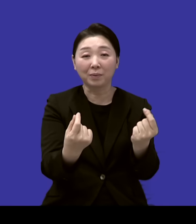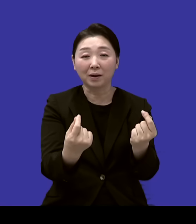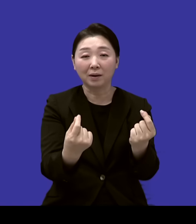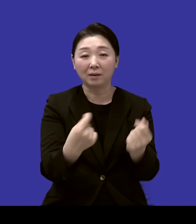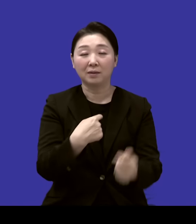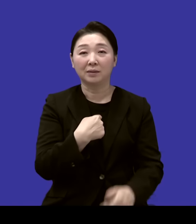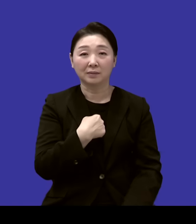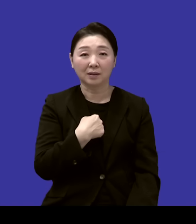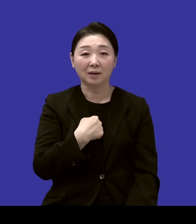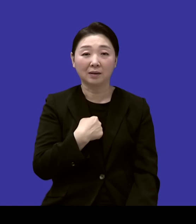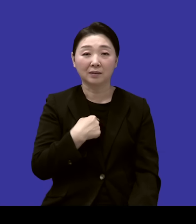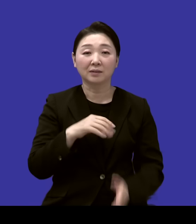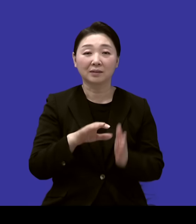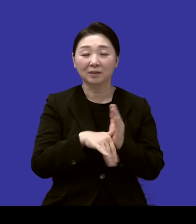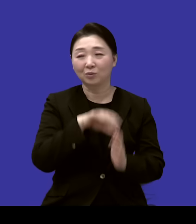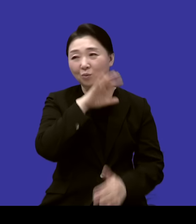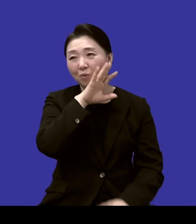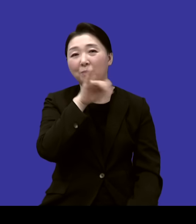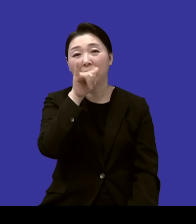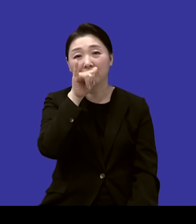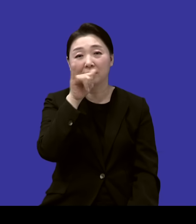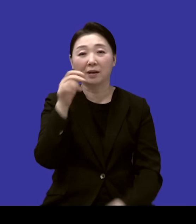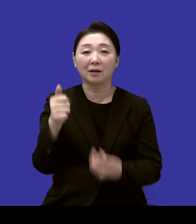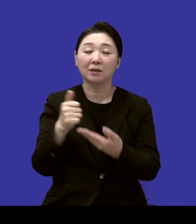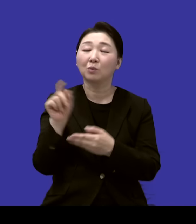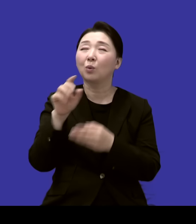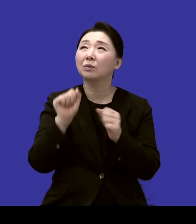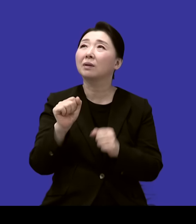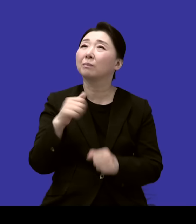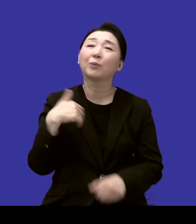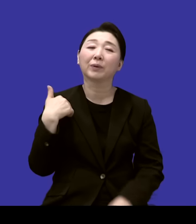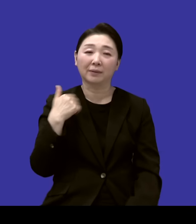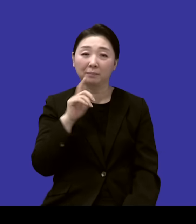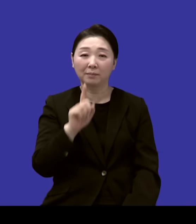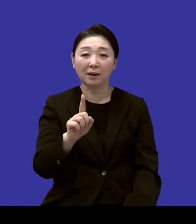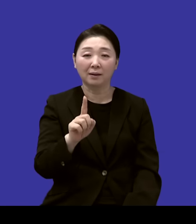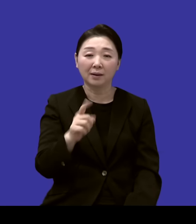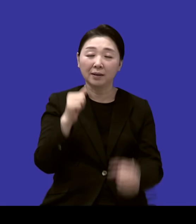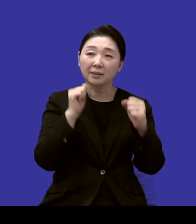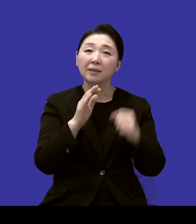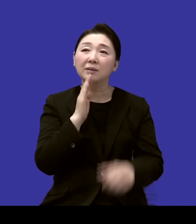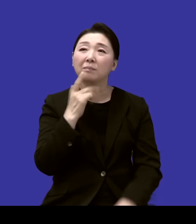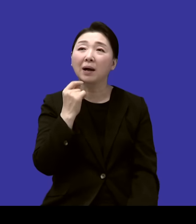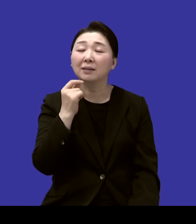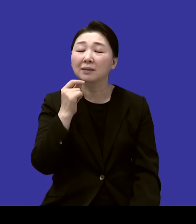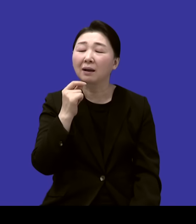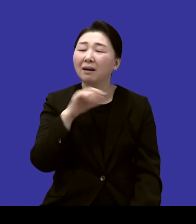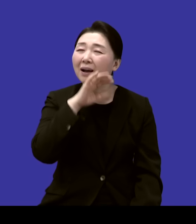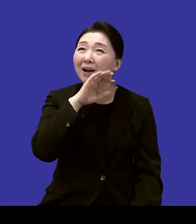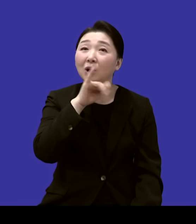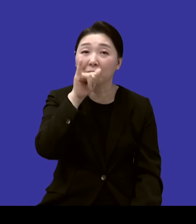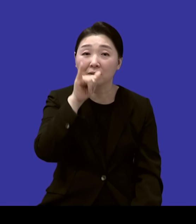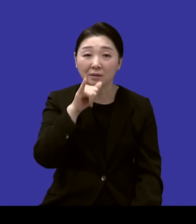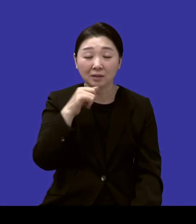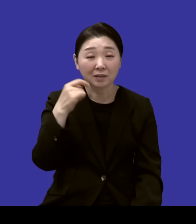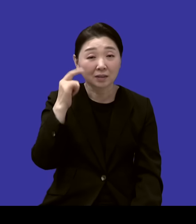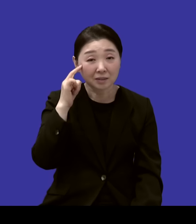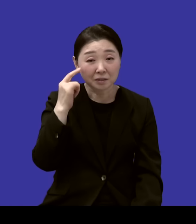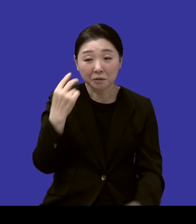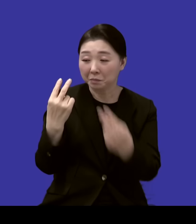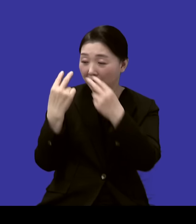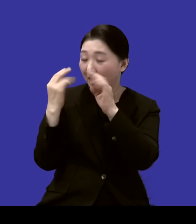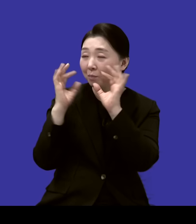제가 정말 그때도 원망을 했거든요. 예. 하나님이 어디 계시는지 잘 모르겠다. 네네. 계시는 거 맞냐 이렇게 따졌는데 지금 돌아보니까